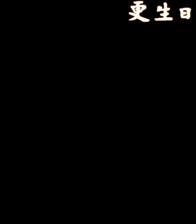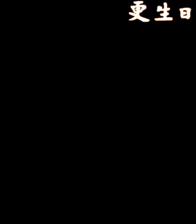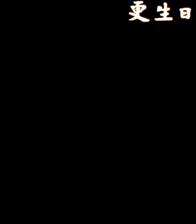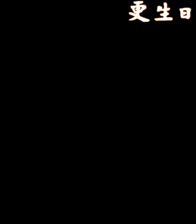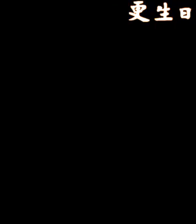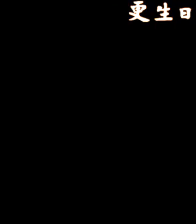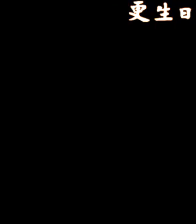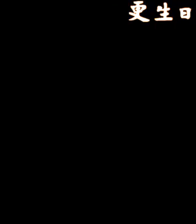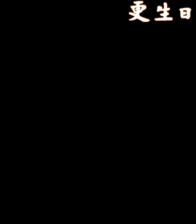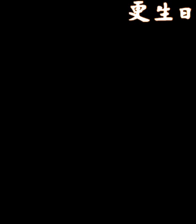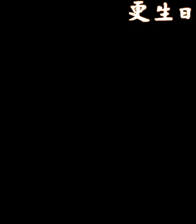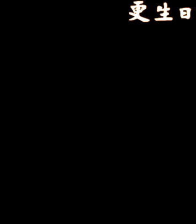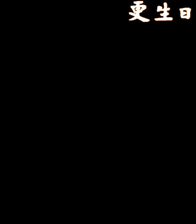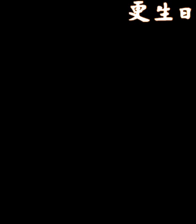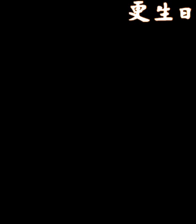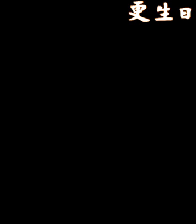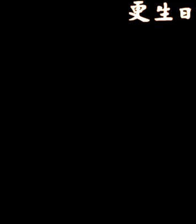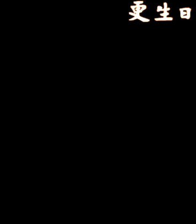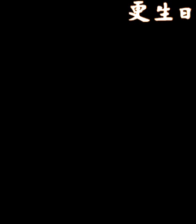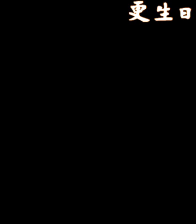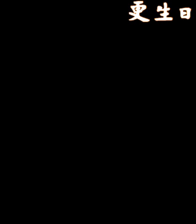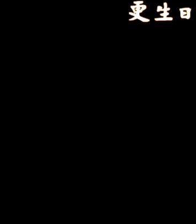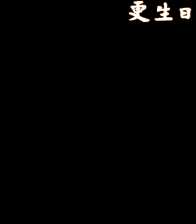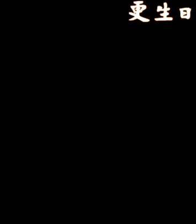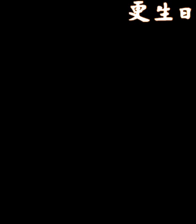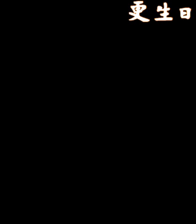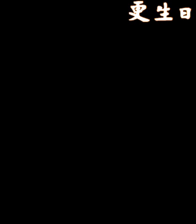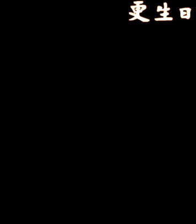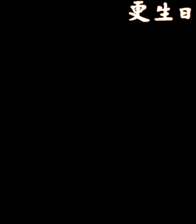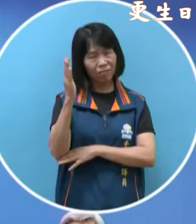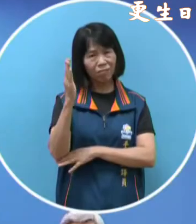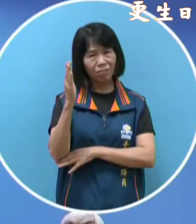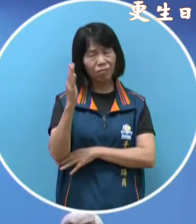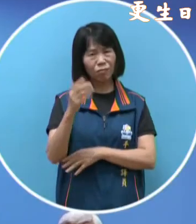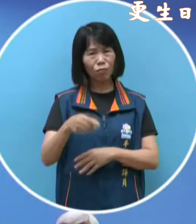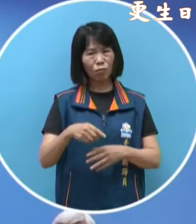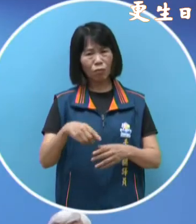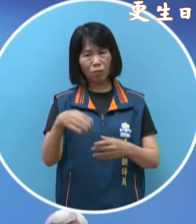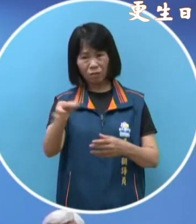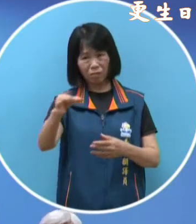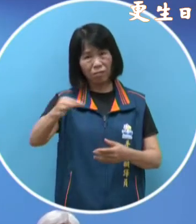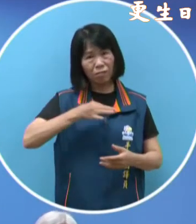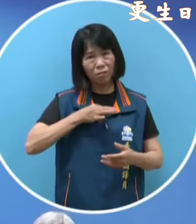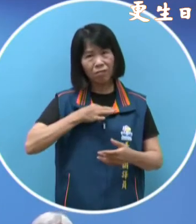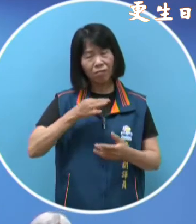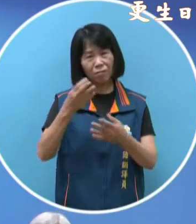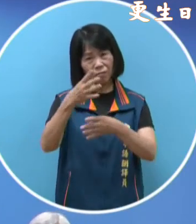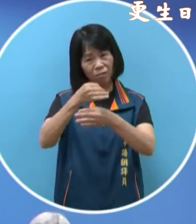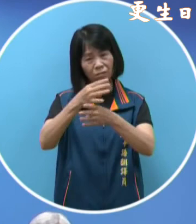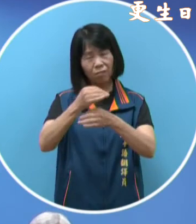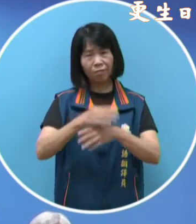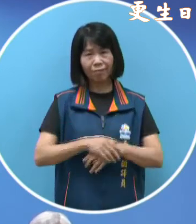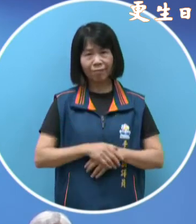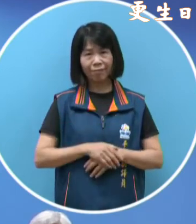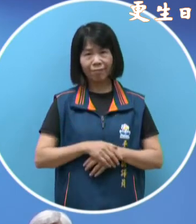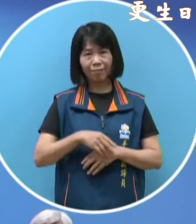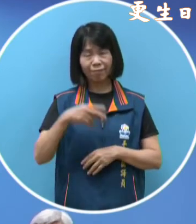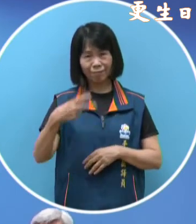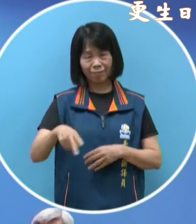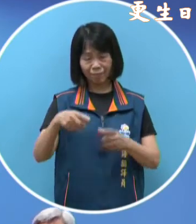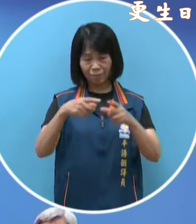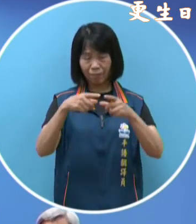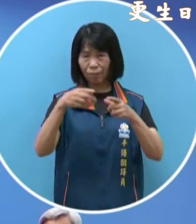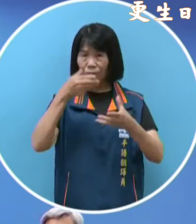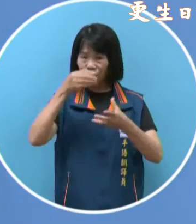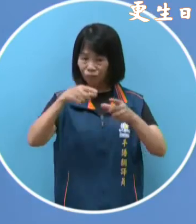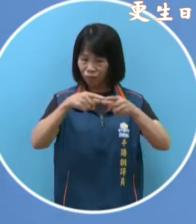一定会担心哈，那县政府什么时候跟我结算哈？跟我结算？那这个餐券呢